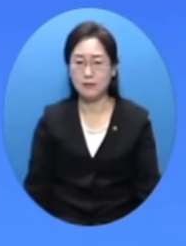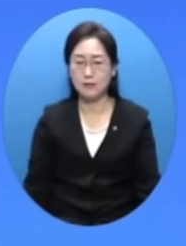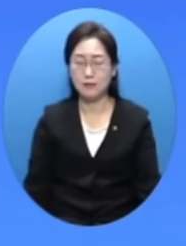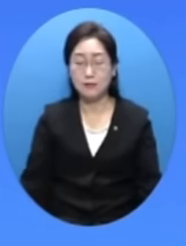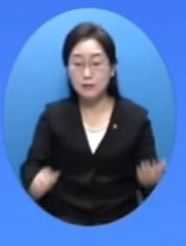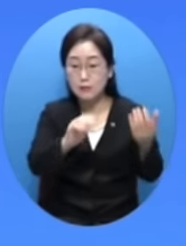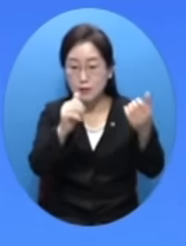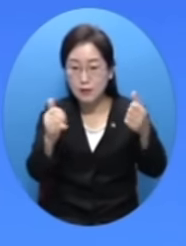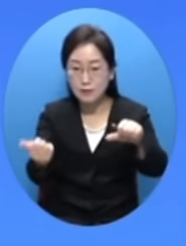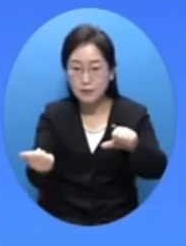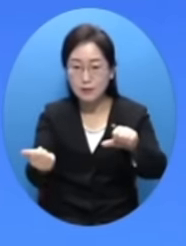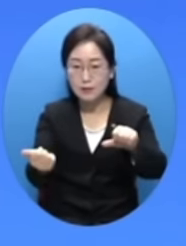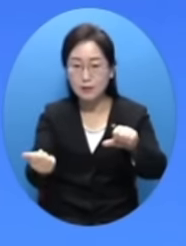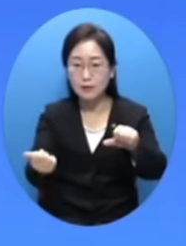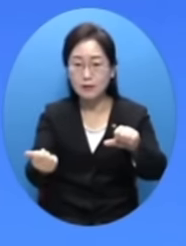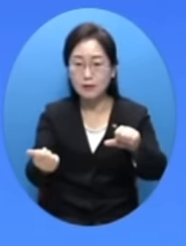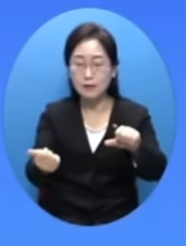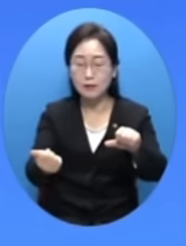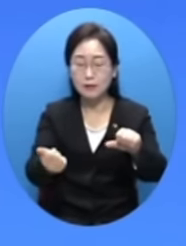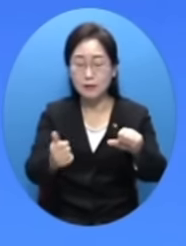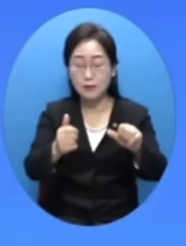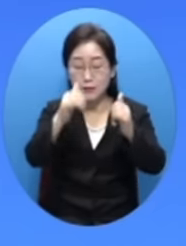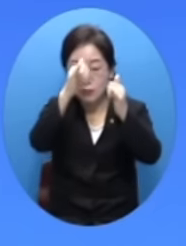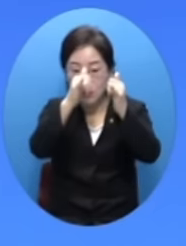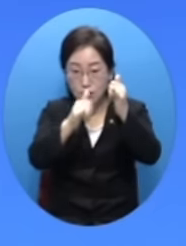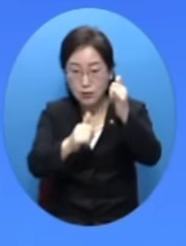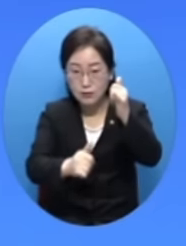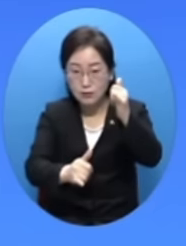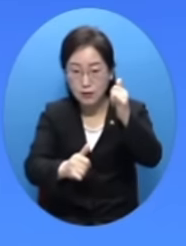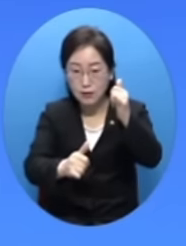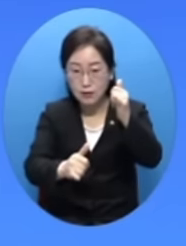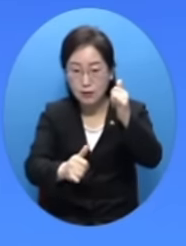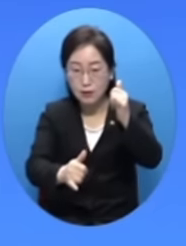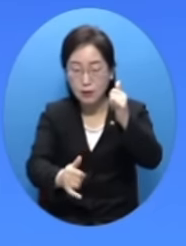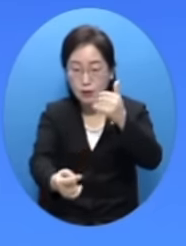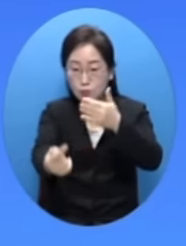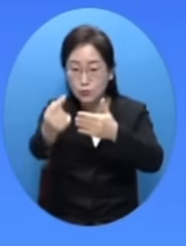사망이 우리 인류의 역사 가운데 뿌리를 내리게 된 것입니다.